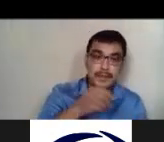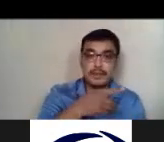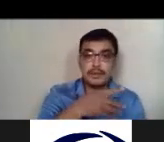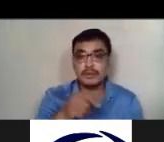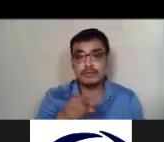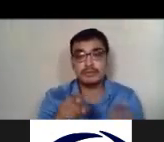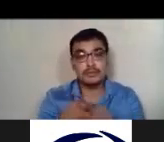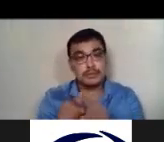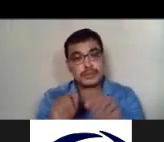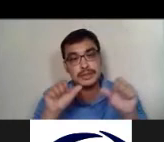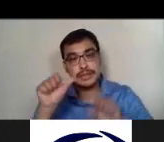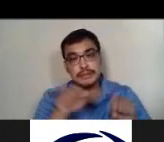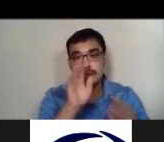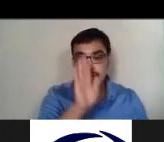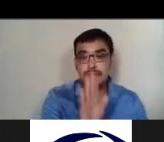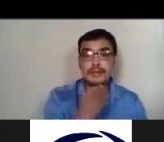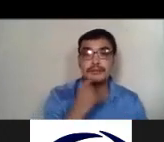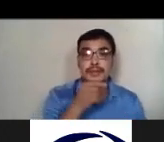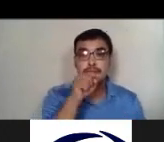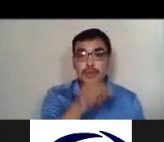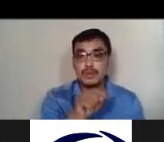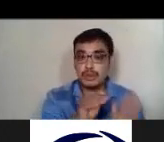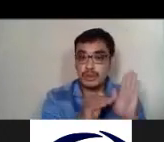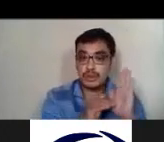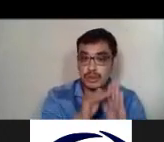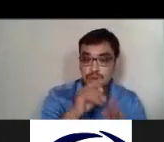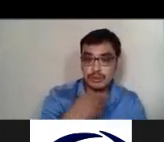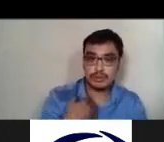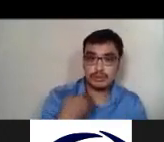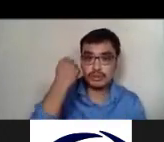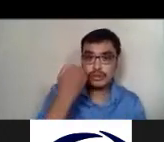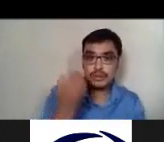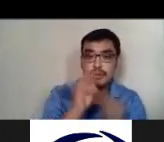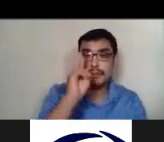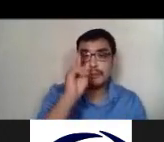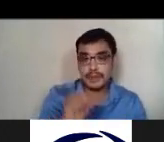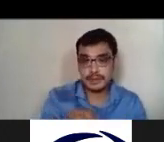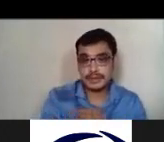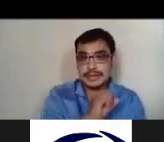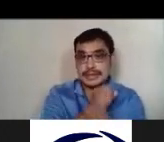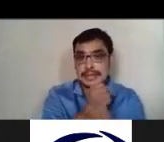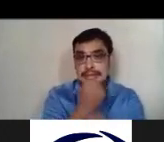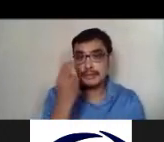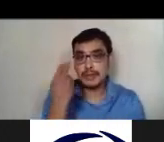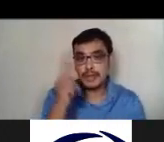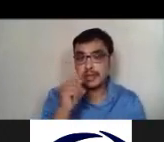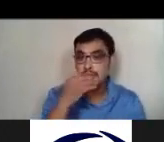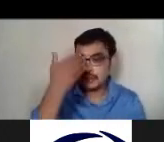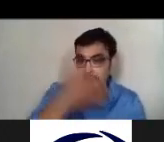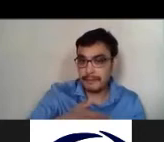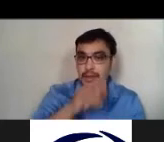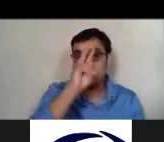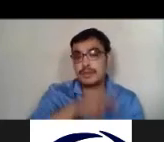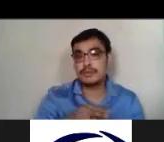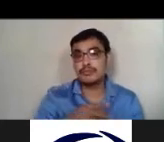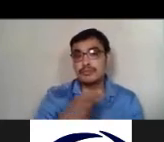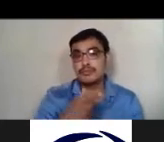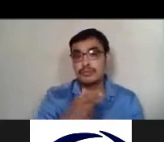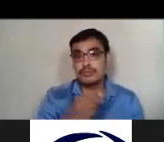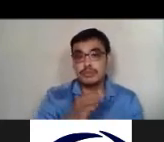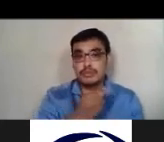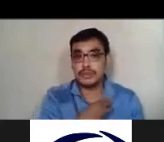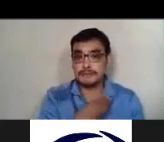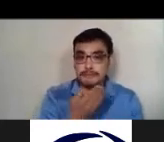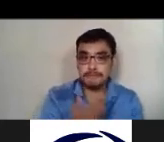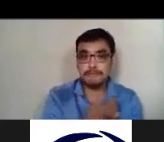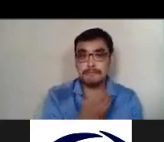पनि पाउँच हुन्थ्यो भने यो लेभलको सुसाइड गर्नुपर्ने सुसाइड रिस्क भएका सम्म अवस्थामा चाहिँ सर्भाइभरहरू अथवा अरू मान्छेहरू